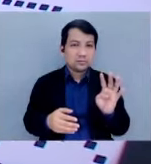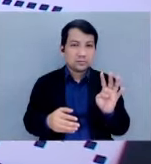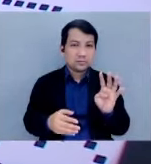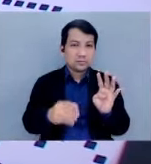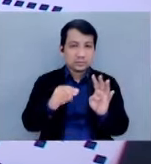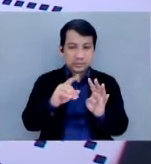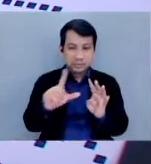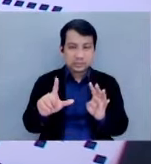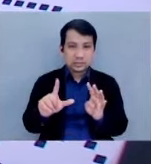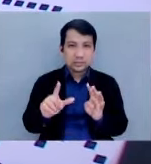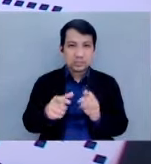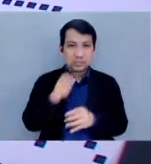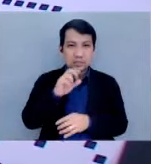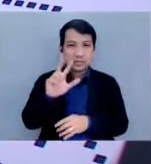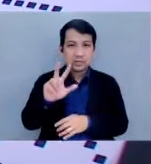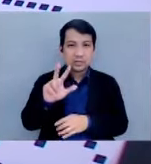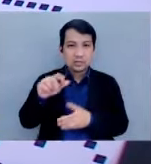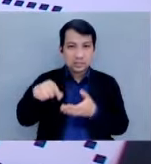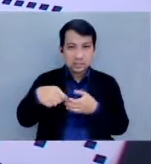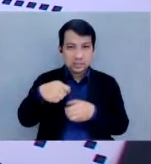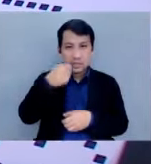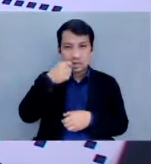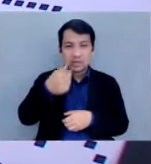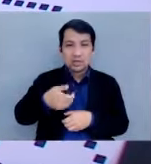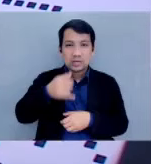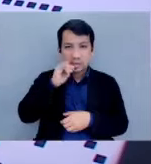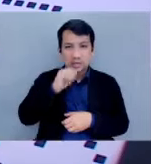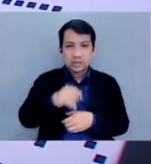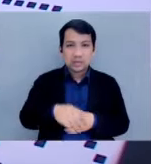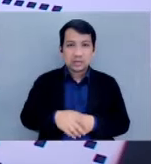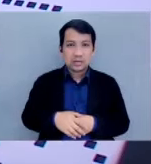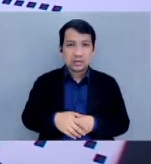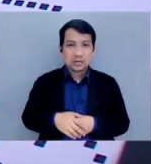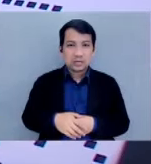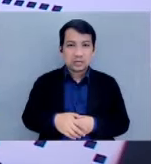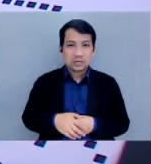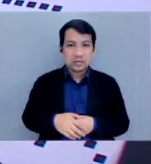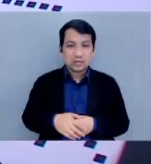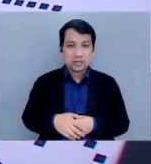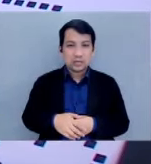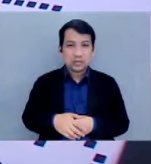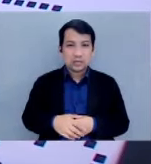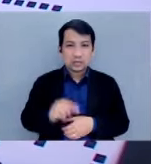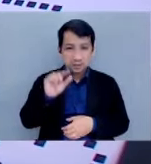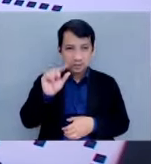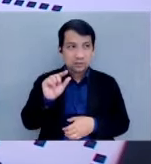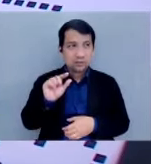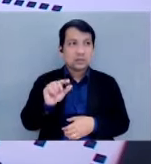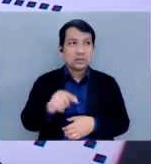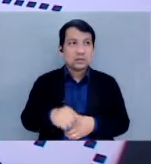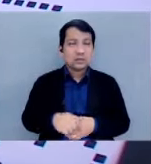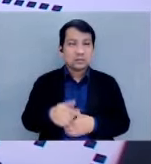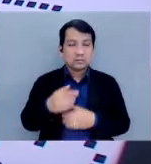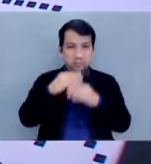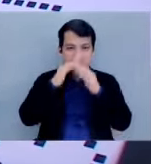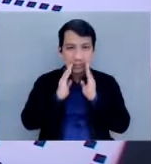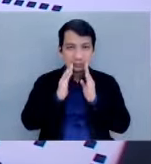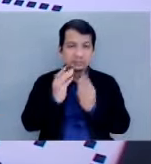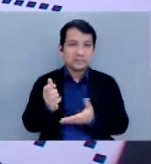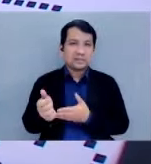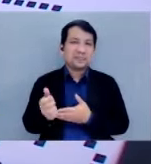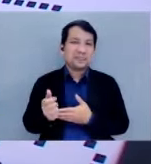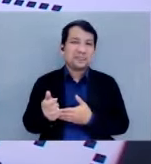Katumbas ng 3 kutsarang beer. 3 kutsara? Konti lang. Kaya nga. So, malungkot pa rin siya.